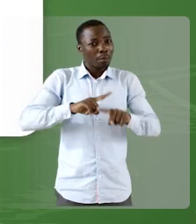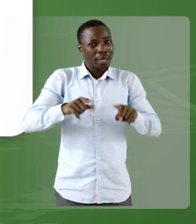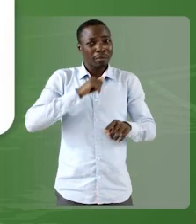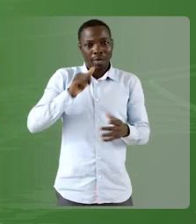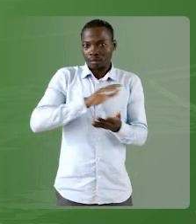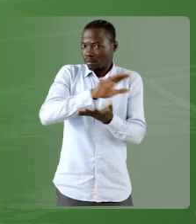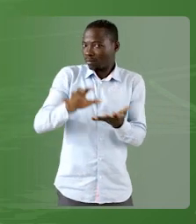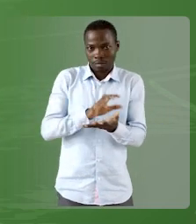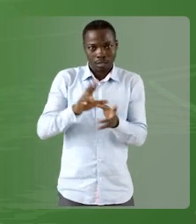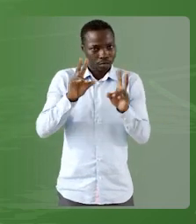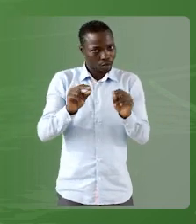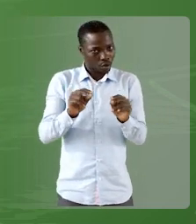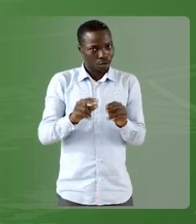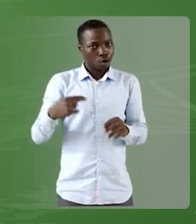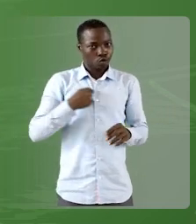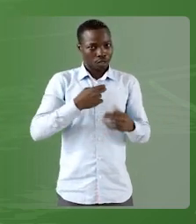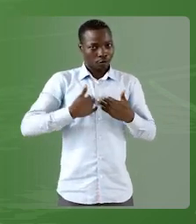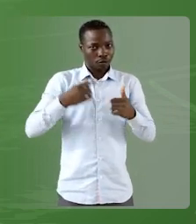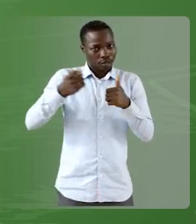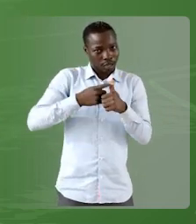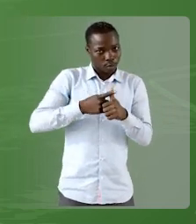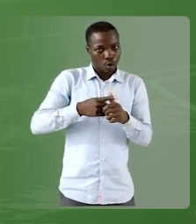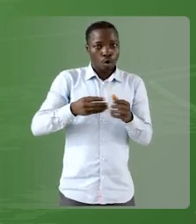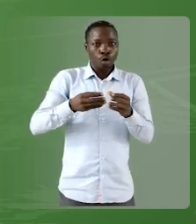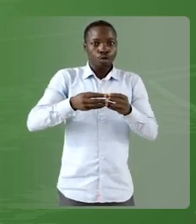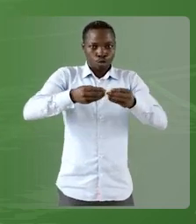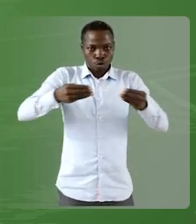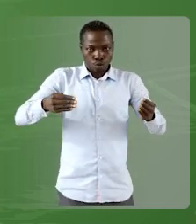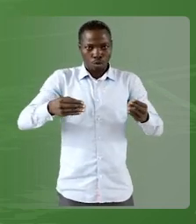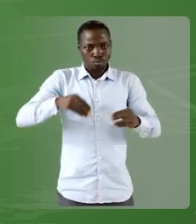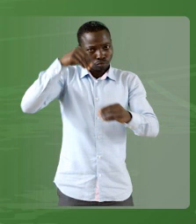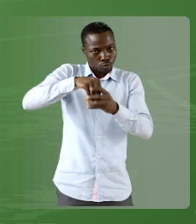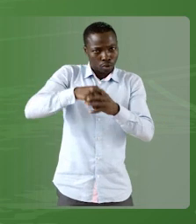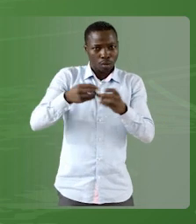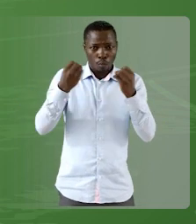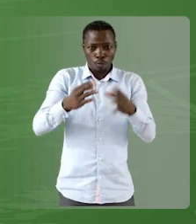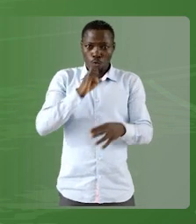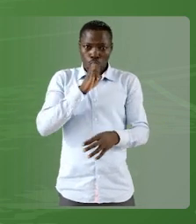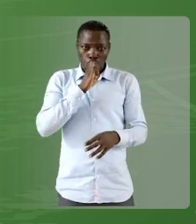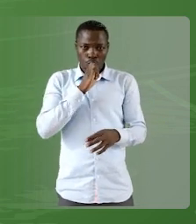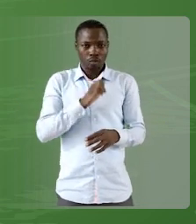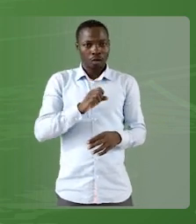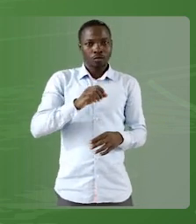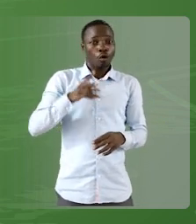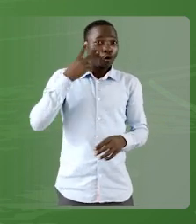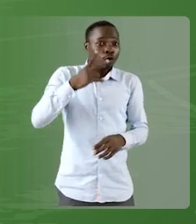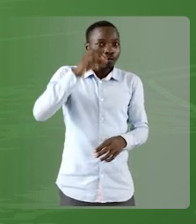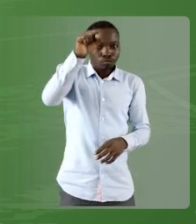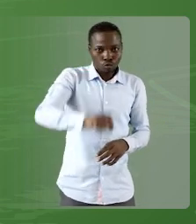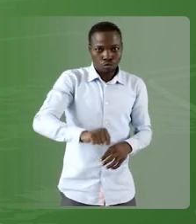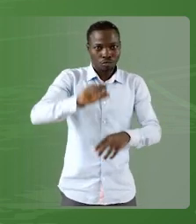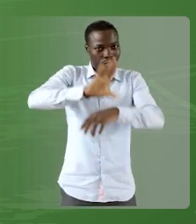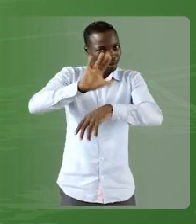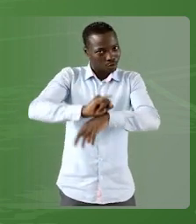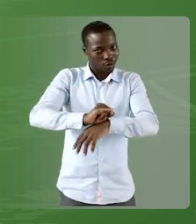On a d'abord les sols hydromorphes qui sont situés au niveau du littoral dans la région sud,